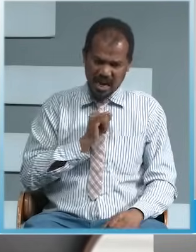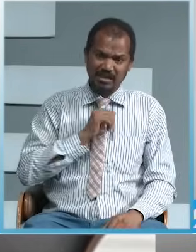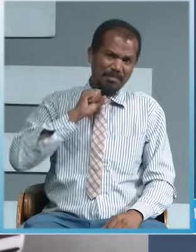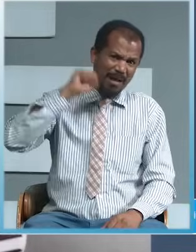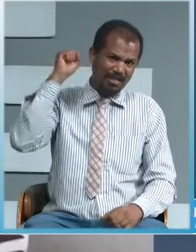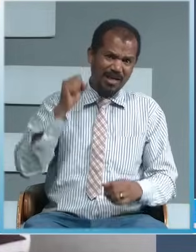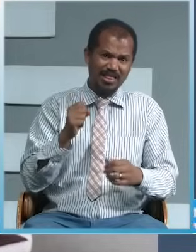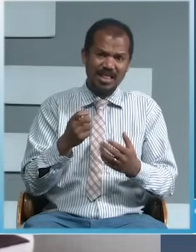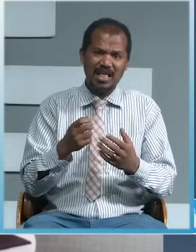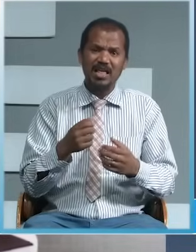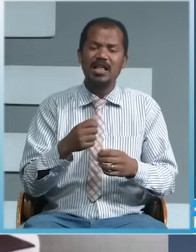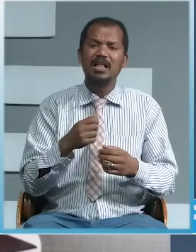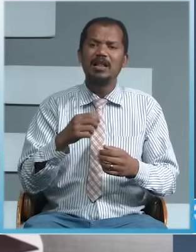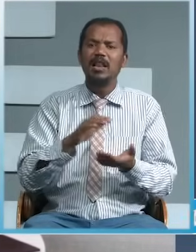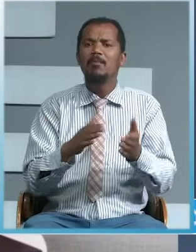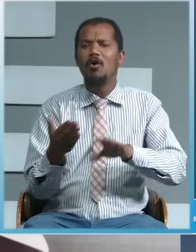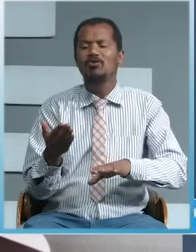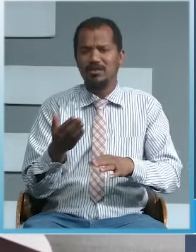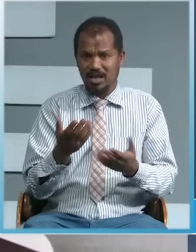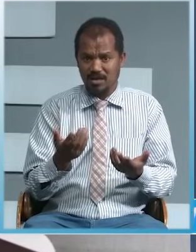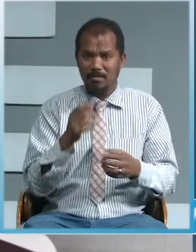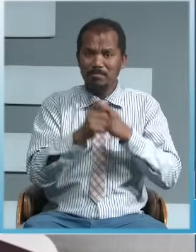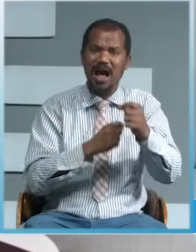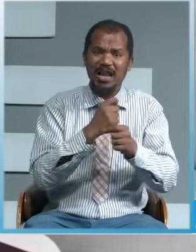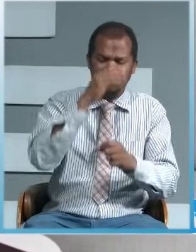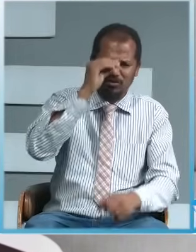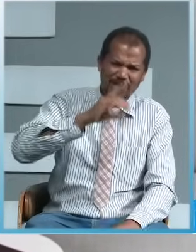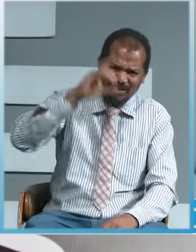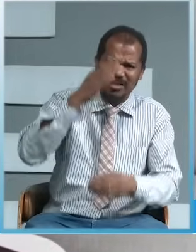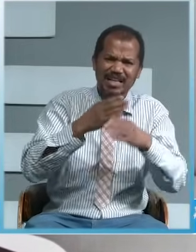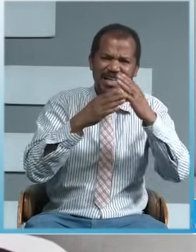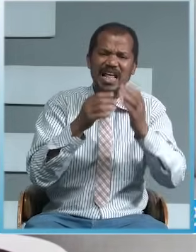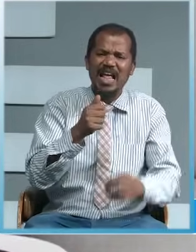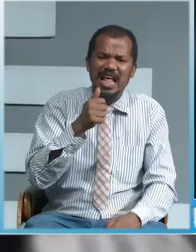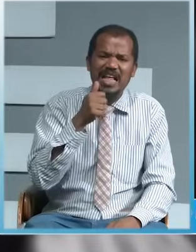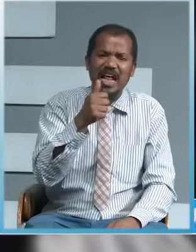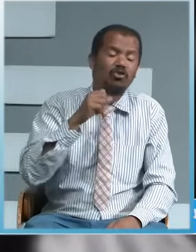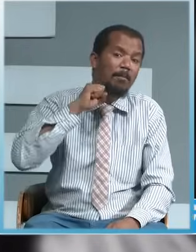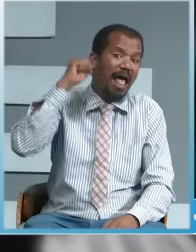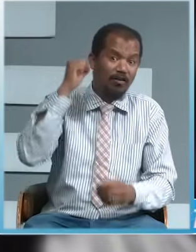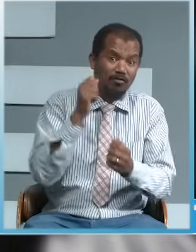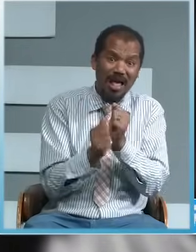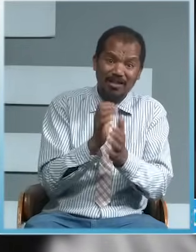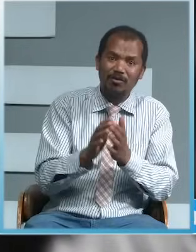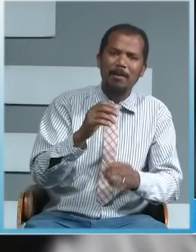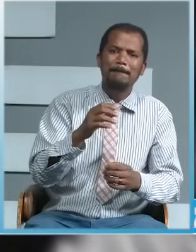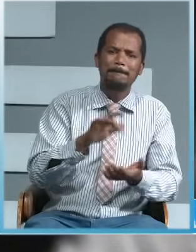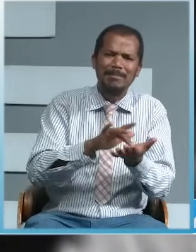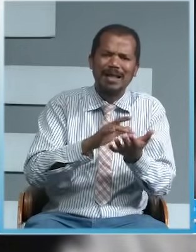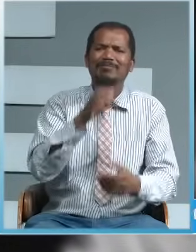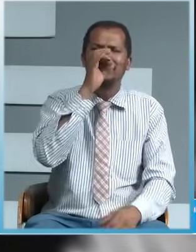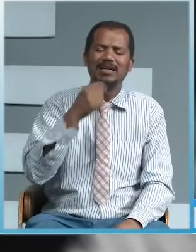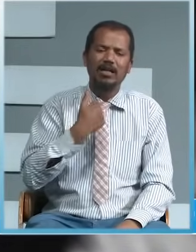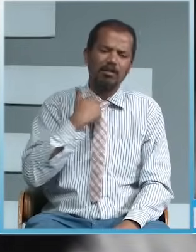زند راسن ما اتفات هارات انجاو لموت يمي دارق مكنياتنو بها عالم سووش بها كفت انجا درجا راسات شون يمي اتفو باة شو منگروش